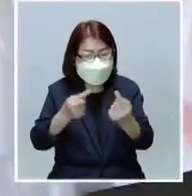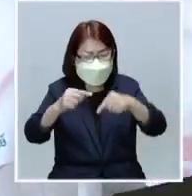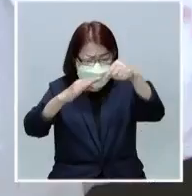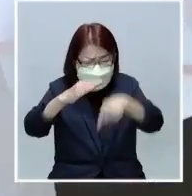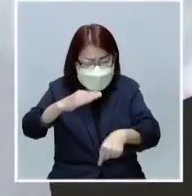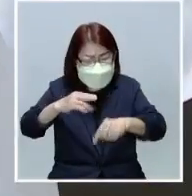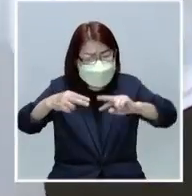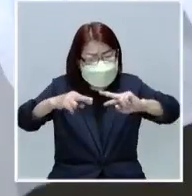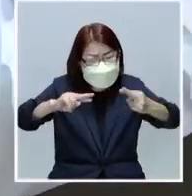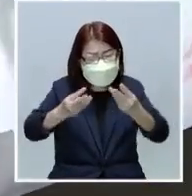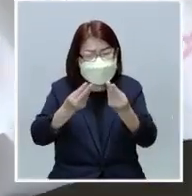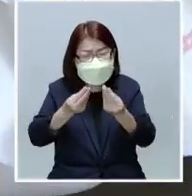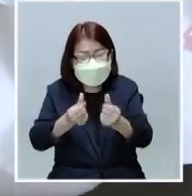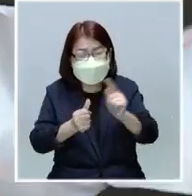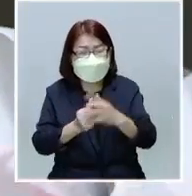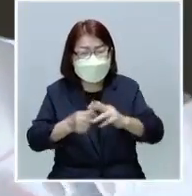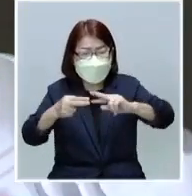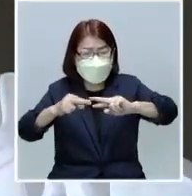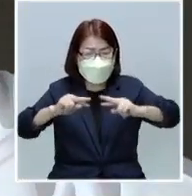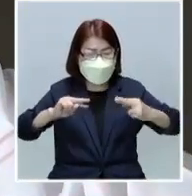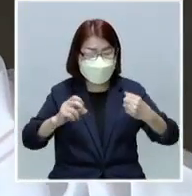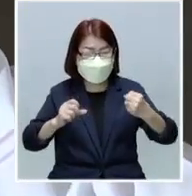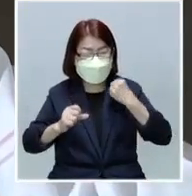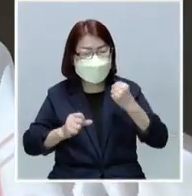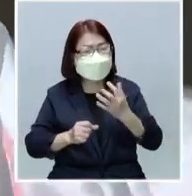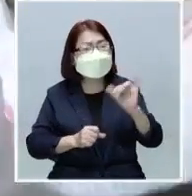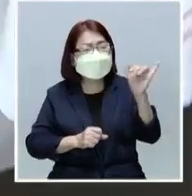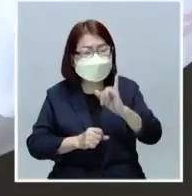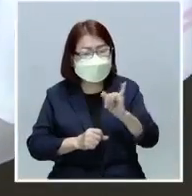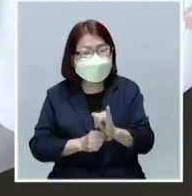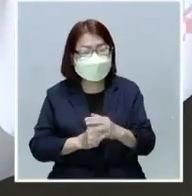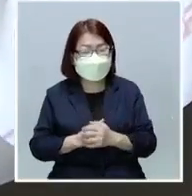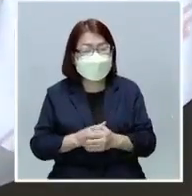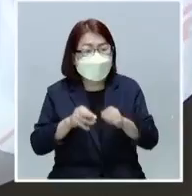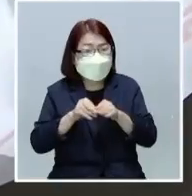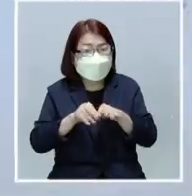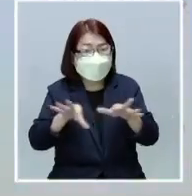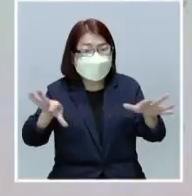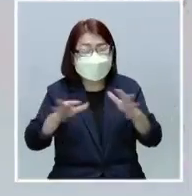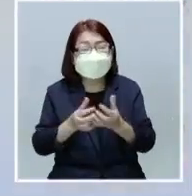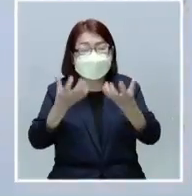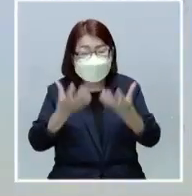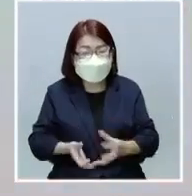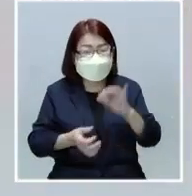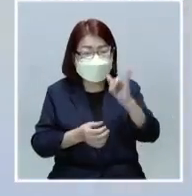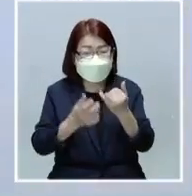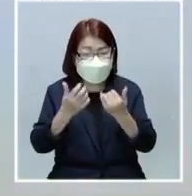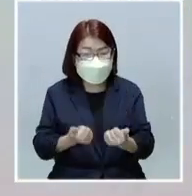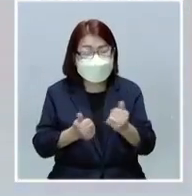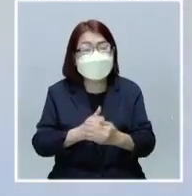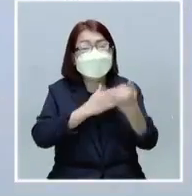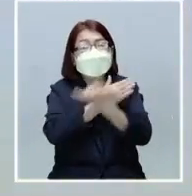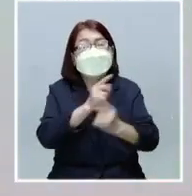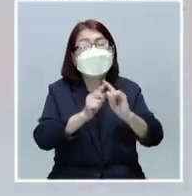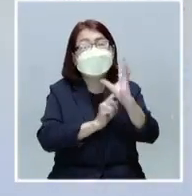ใหม่นี้จะกลายพันธุ์มากก็ยังไม่ถึงกับว่าน่าเป็นห่วงว่าจะระบาดเป็นวงกว้างรุนแรงเพราะปัจจุบันการระบาดทั่วโ